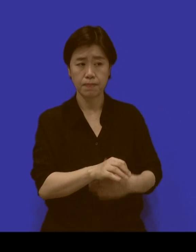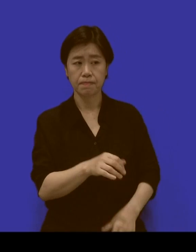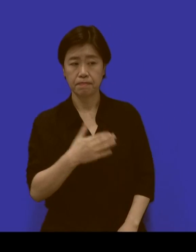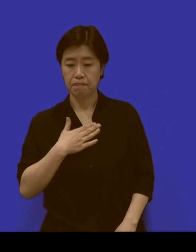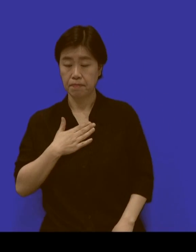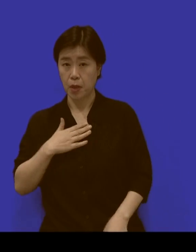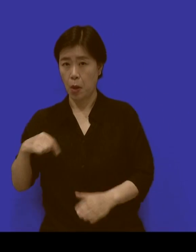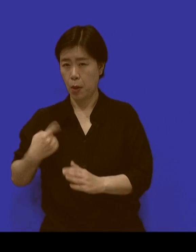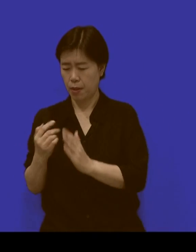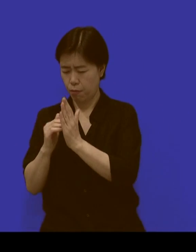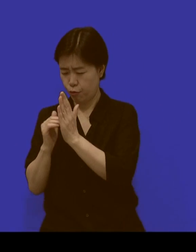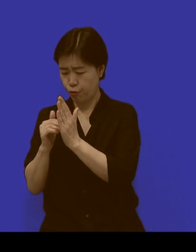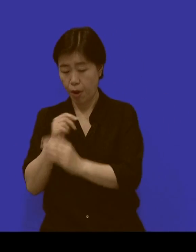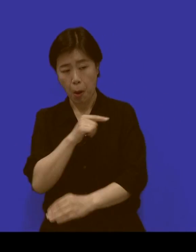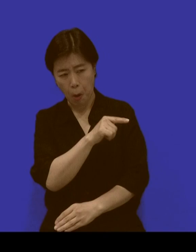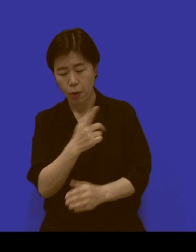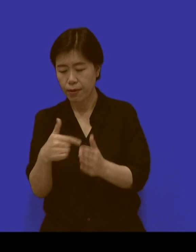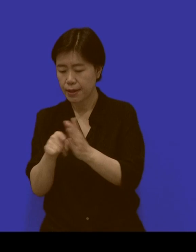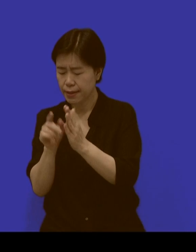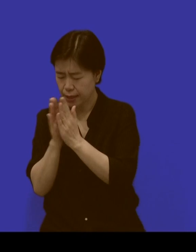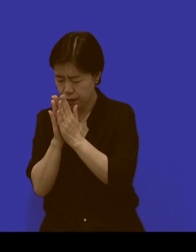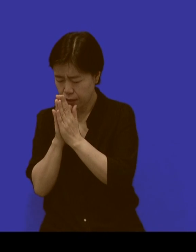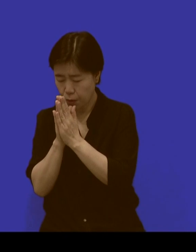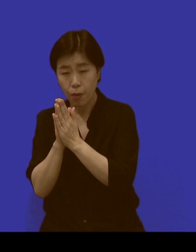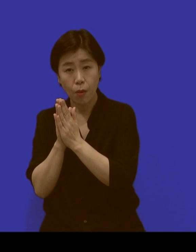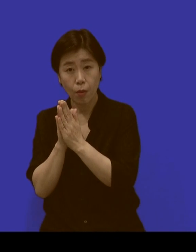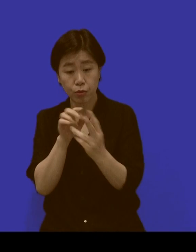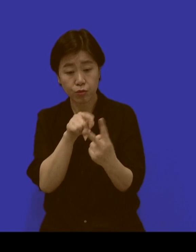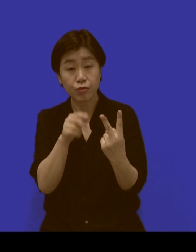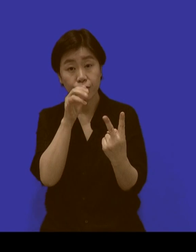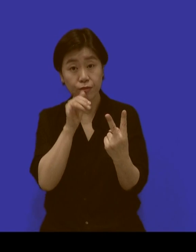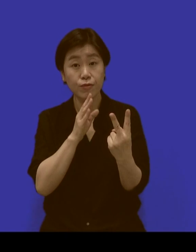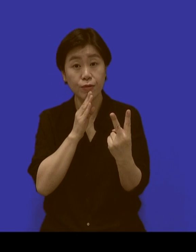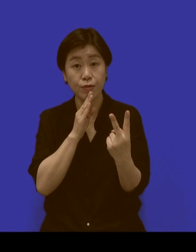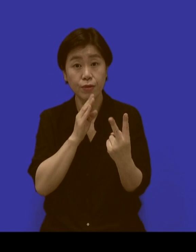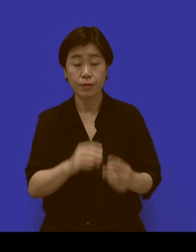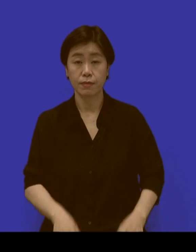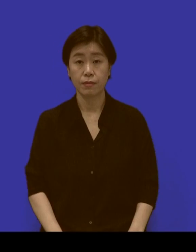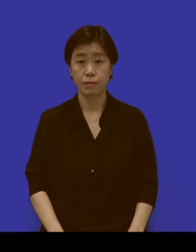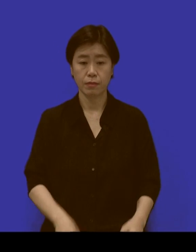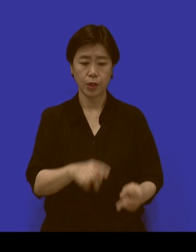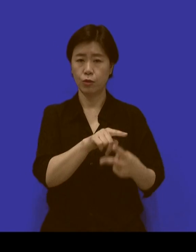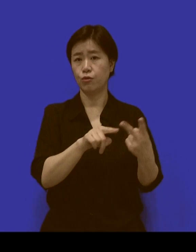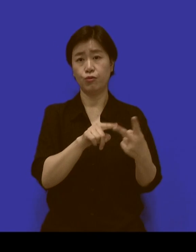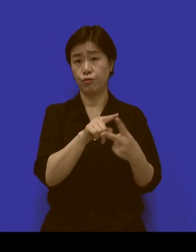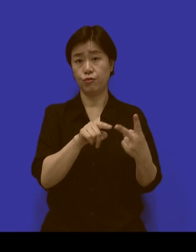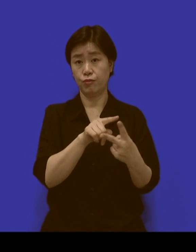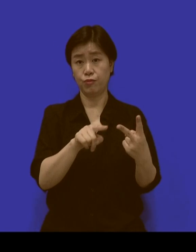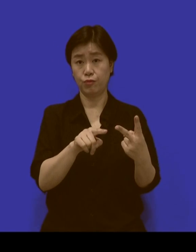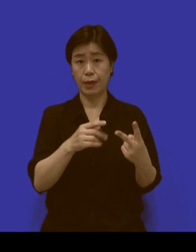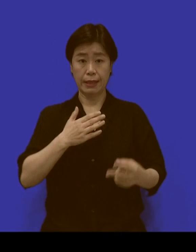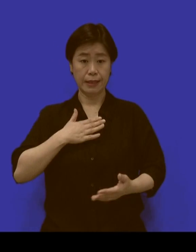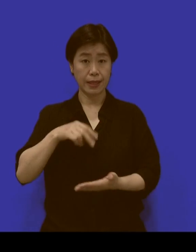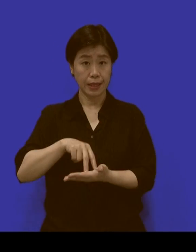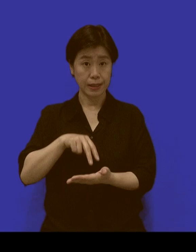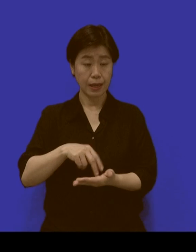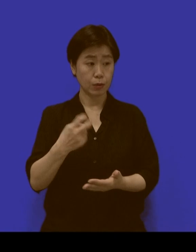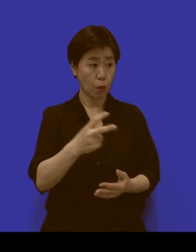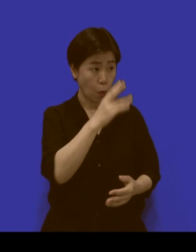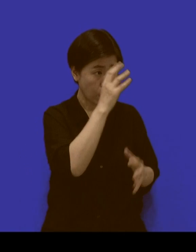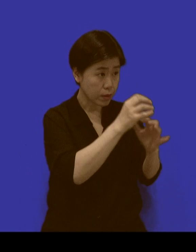환자를 위해서 남몰래 그냥 혼자 중보 기도를 하는 경우도 있단 말이죠. 근데 분명히 이게 굉장히 나 자신에게도 또 맞습니다.